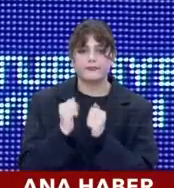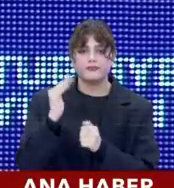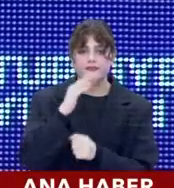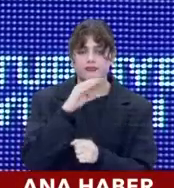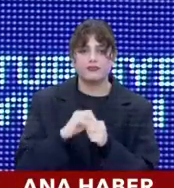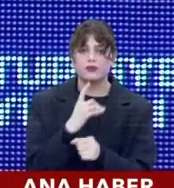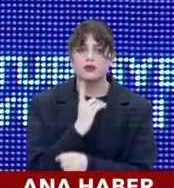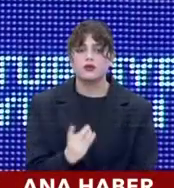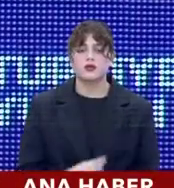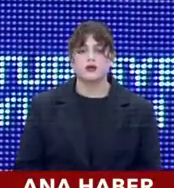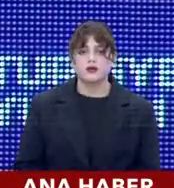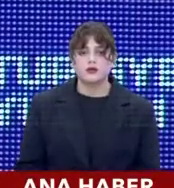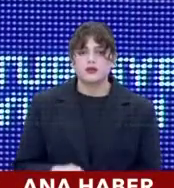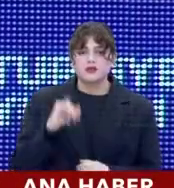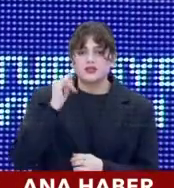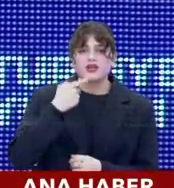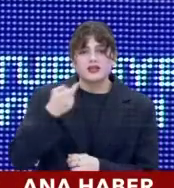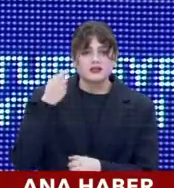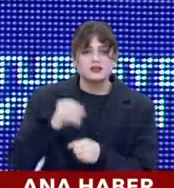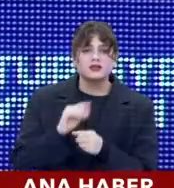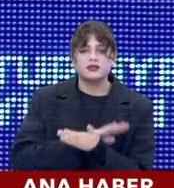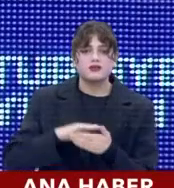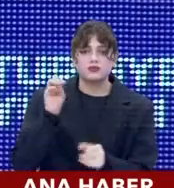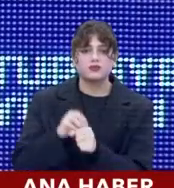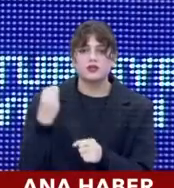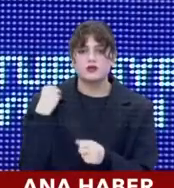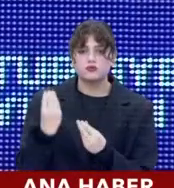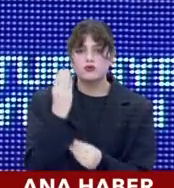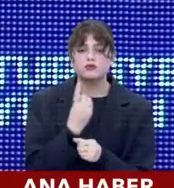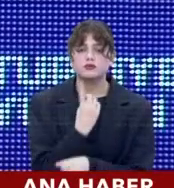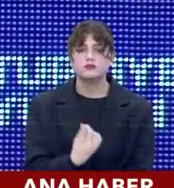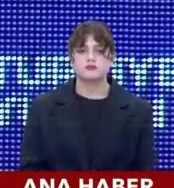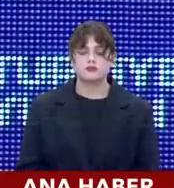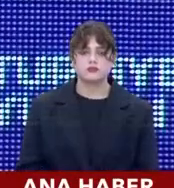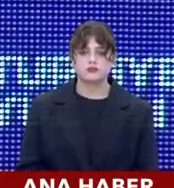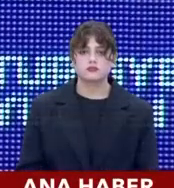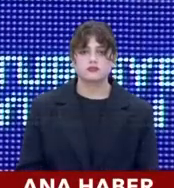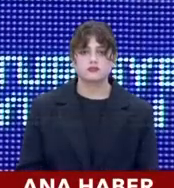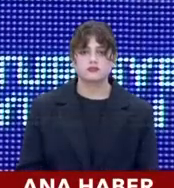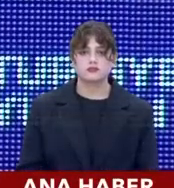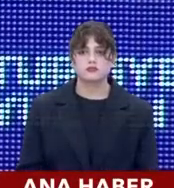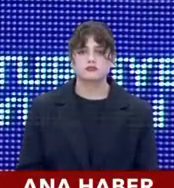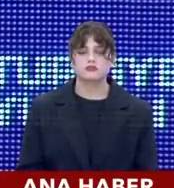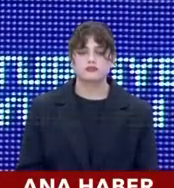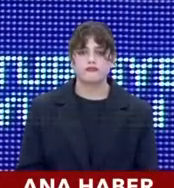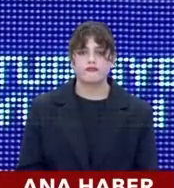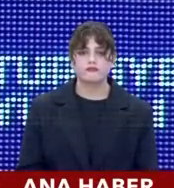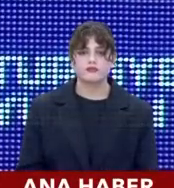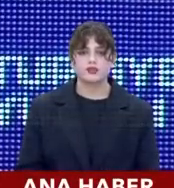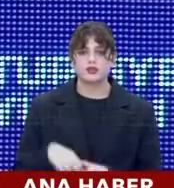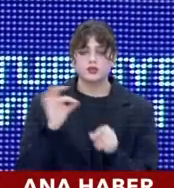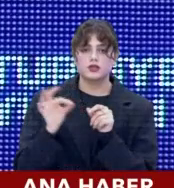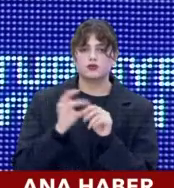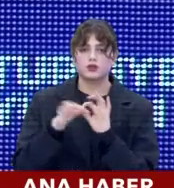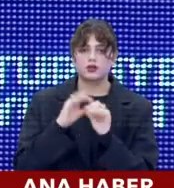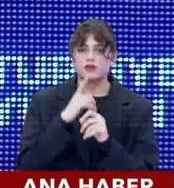borsamızı gazino kapitalizminin cenderesinden kurtarmayı başardık.